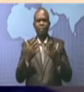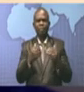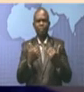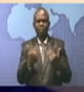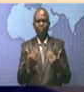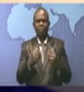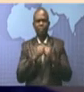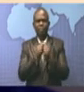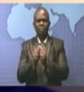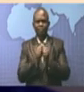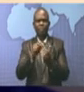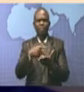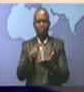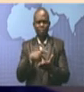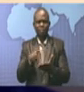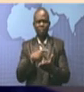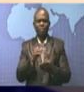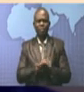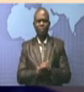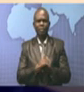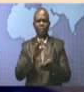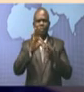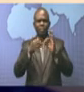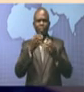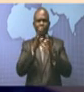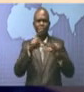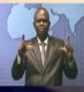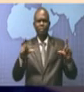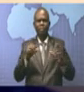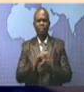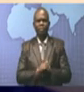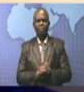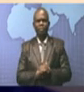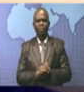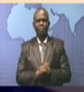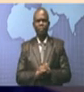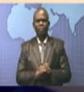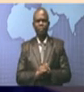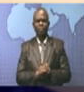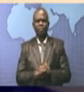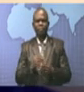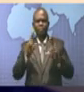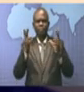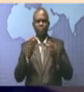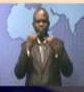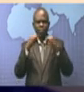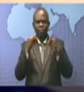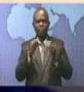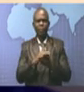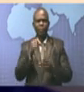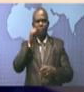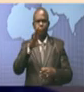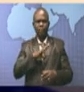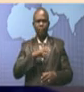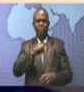suis avec Nzeimana Kudra Shabani, interprète en langue des signes. Au sommaire de cette grande édition, les Bakinyera